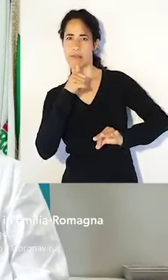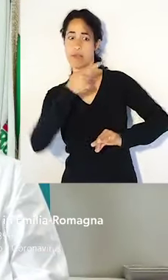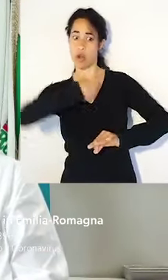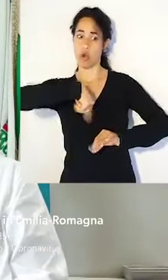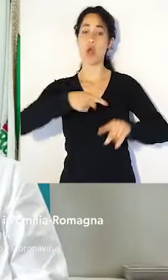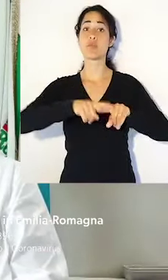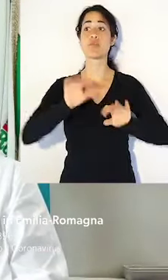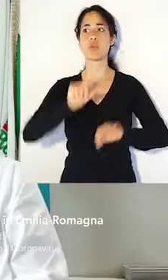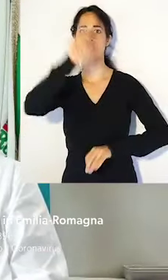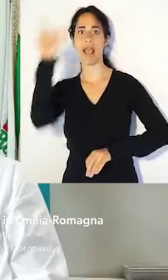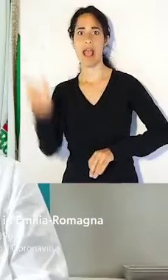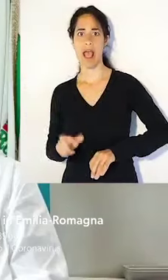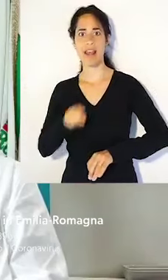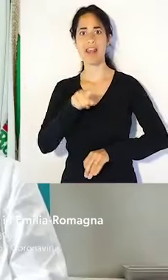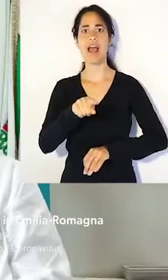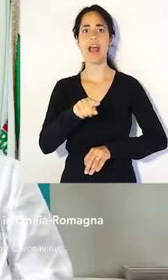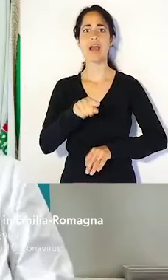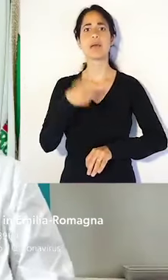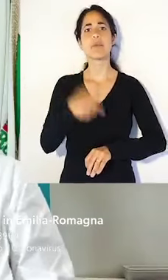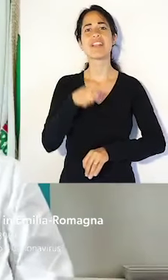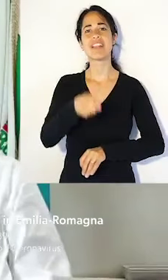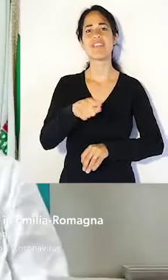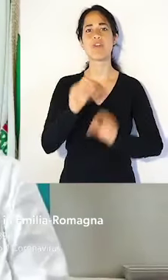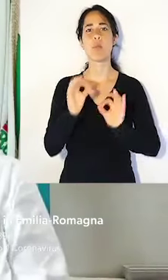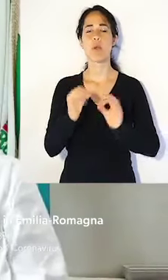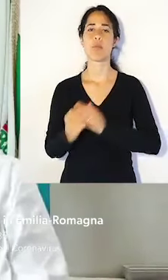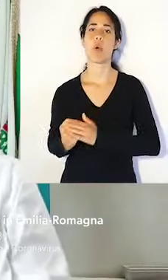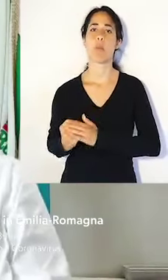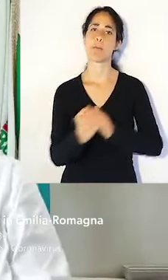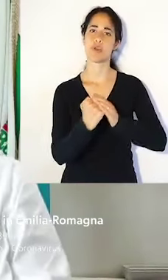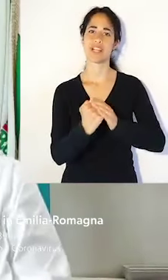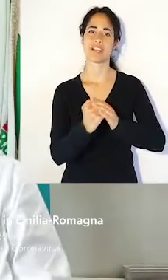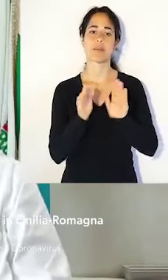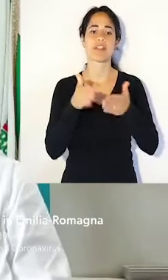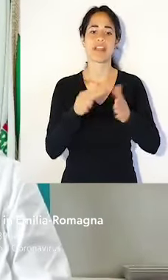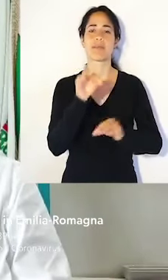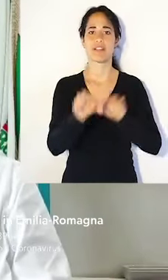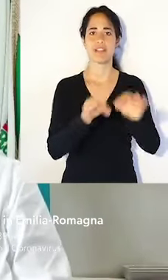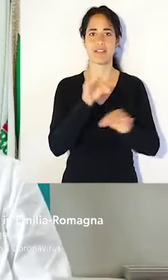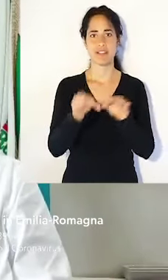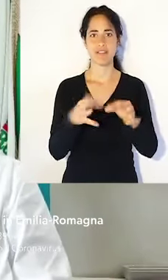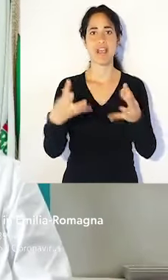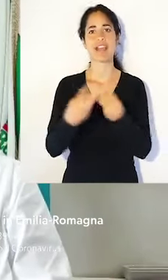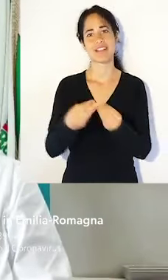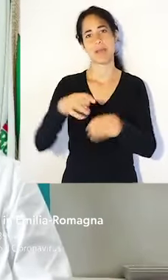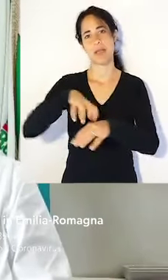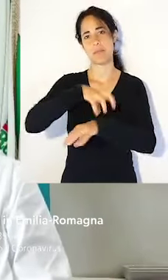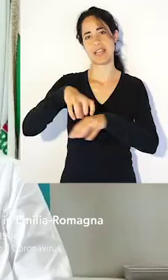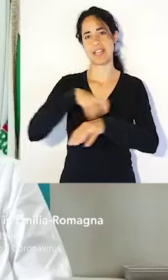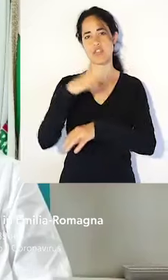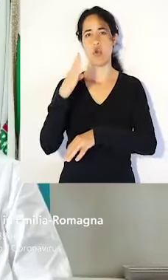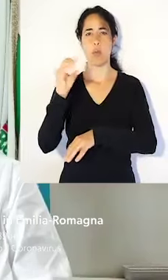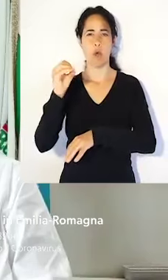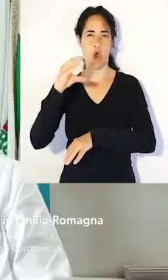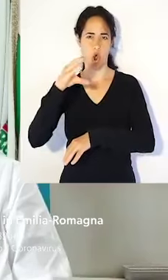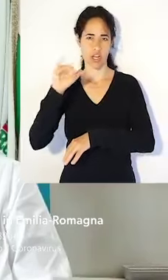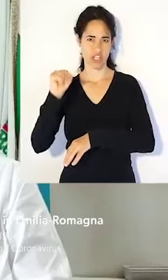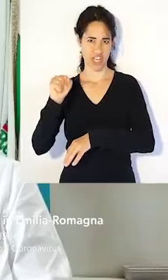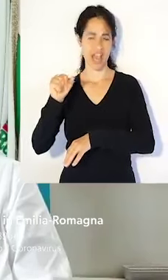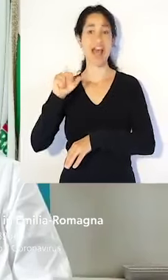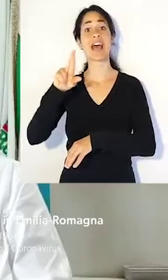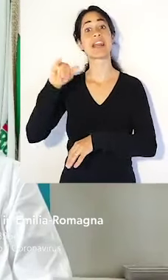sulla potenziamento della terapia intensive. E lo abbiamo fatto col ministro Boccia a Rimini, lo